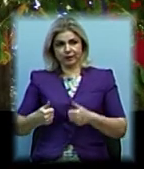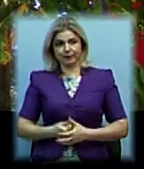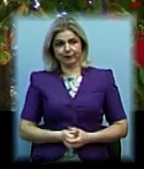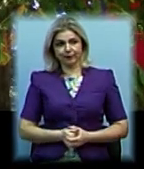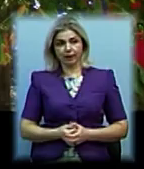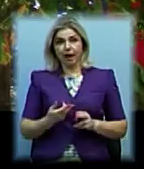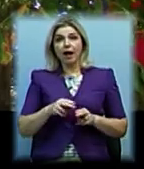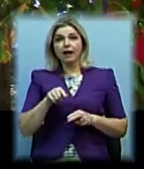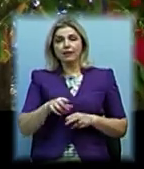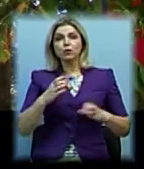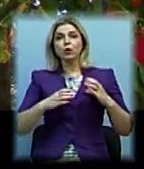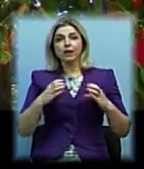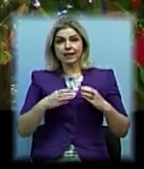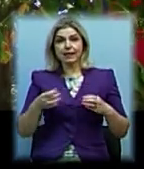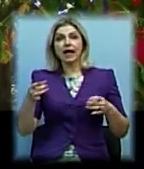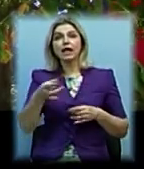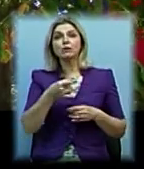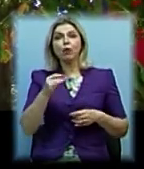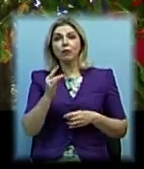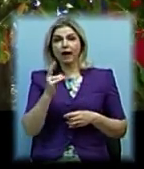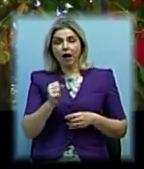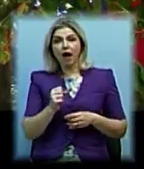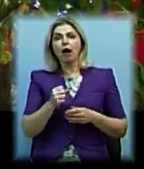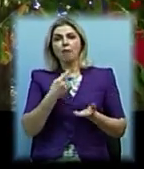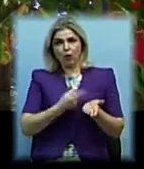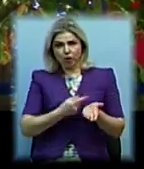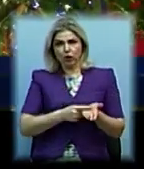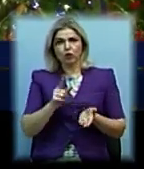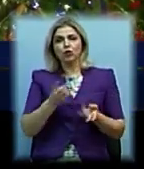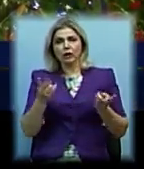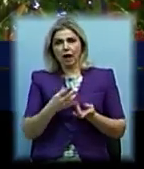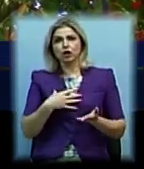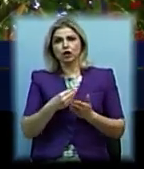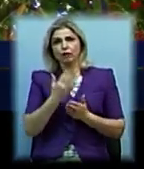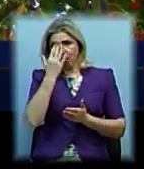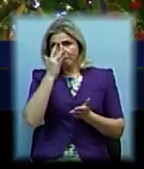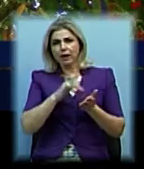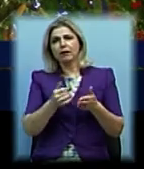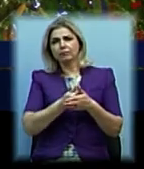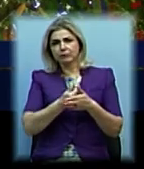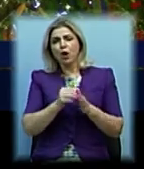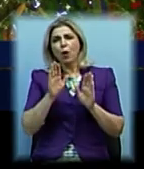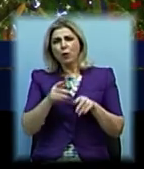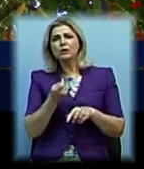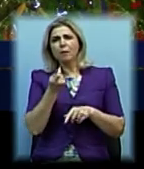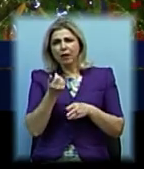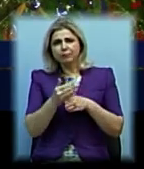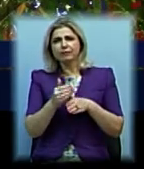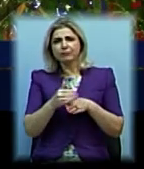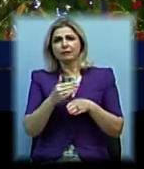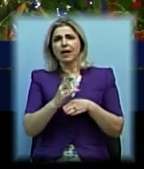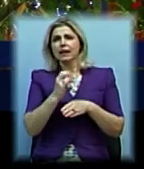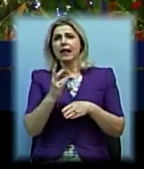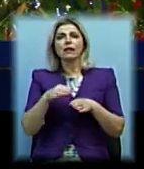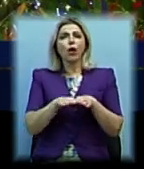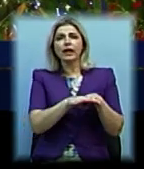дала мені зрозуміти, що потрібно йти до своєї мети, йти далі. Нехай це будуть невеликі кроки, нехай це буде не на рівні